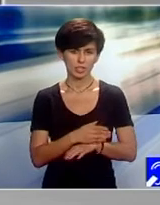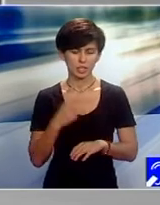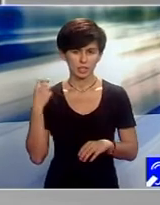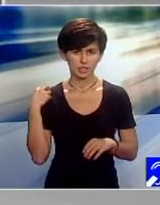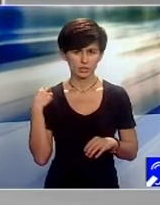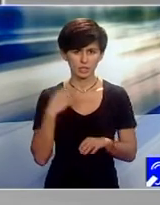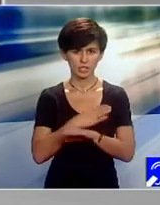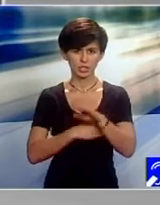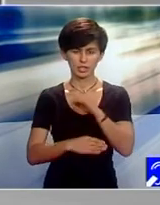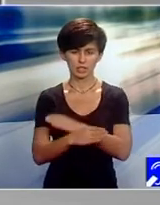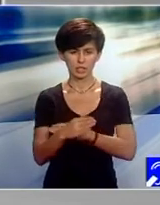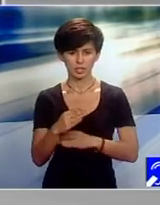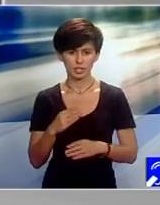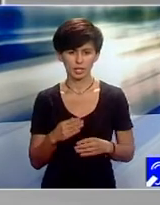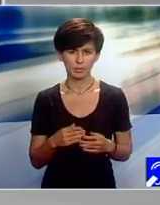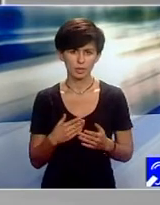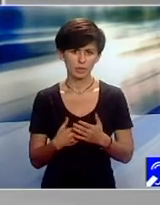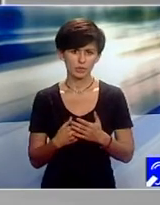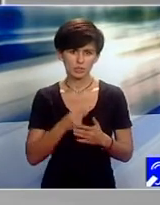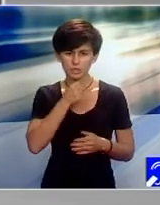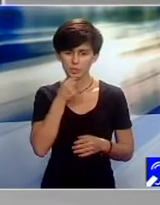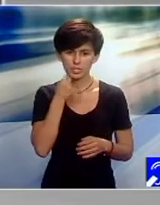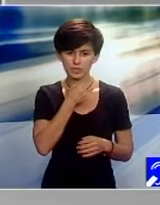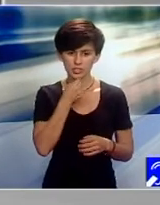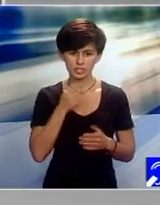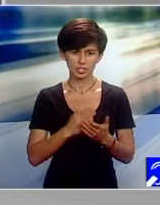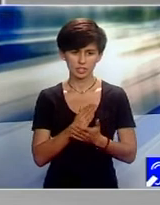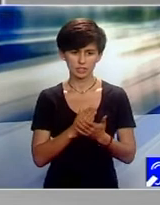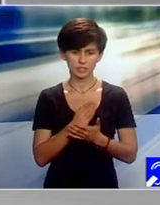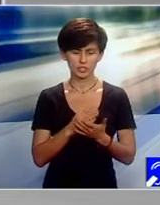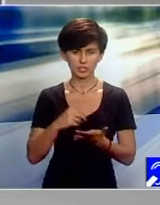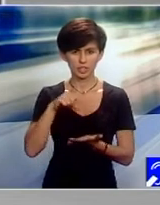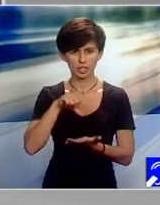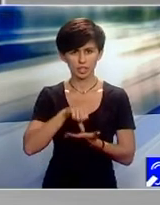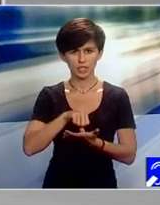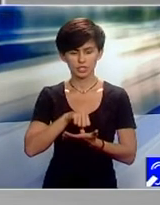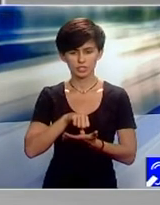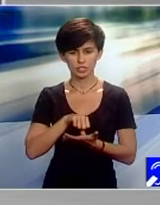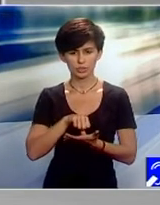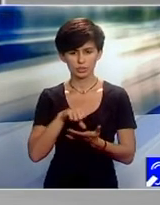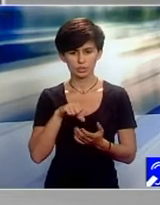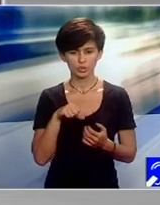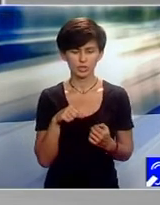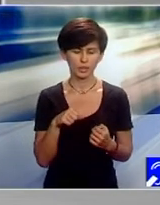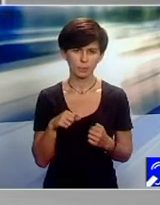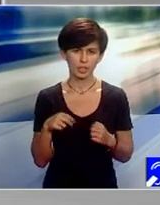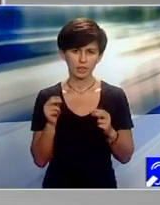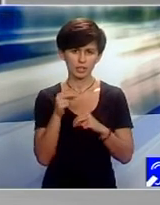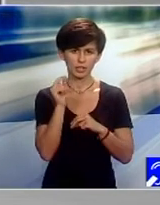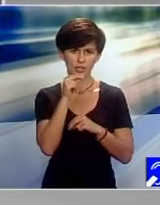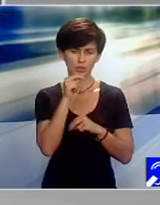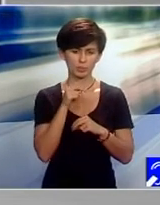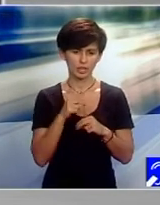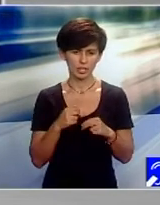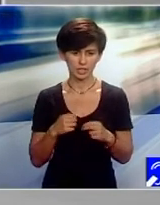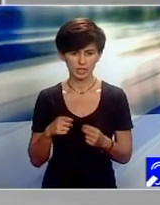a beneficiat de serviciile centrului de recuperare de zi pentru persoane cu demență și Alzheimer